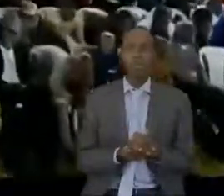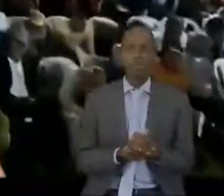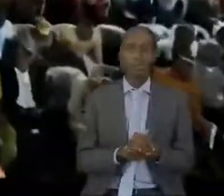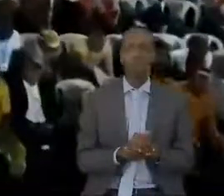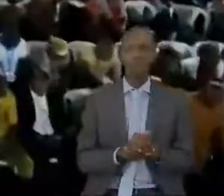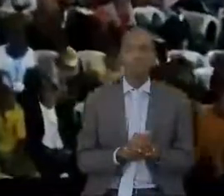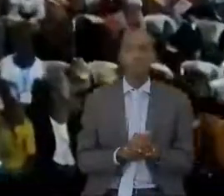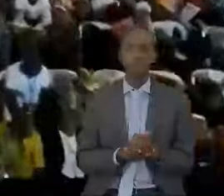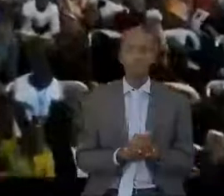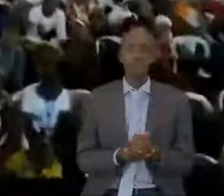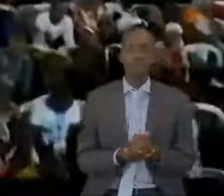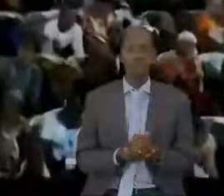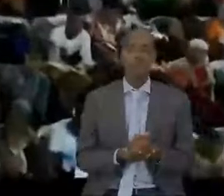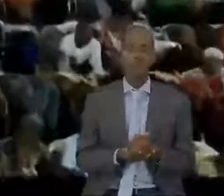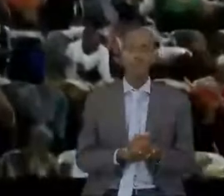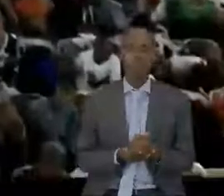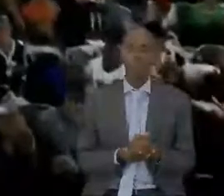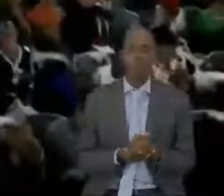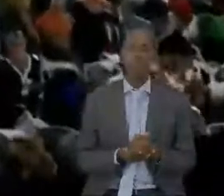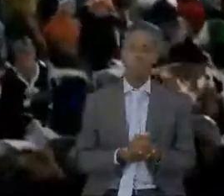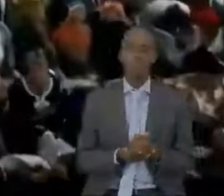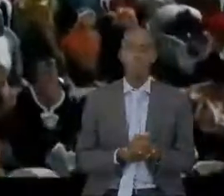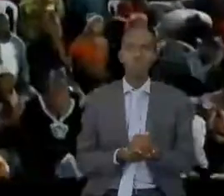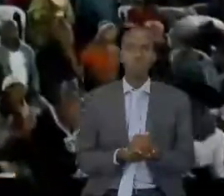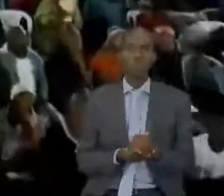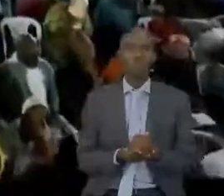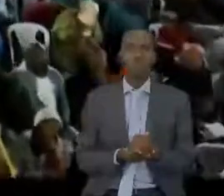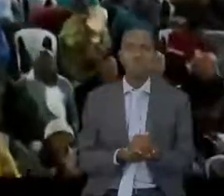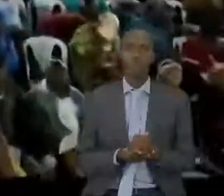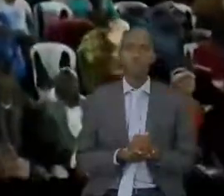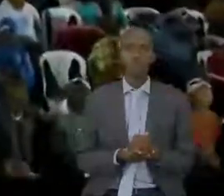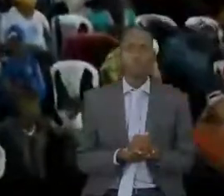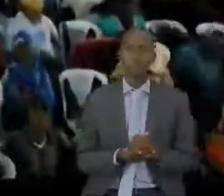Prenez les informations, aidez. Levons-nous maintenant.